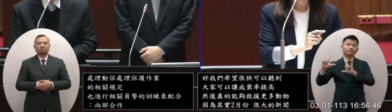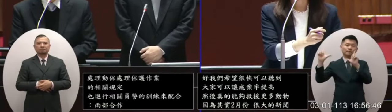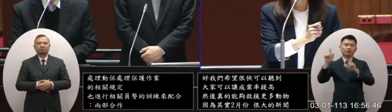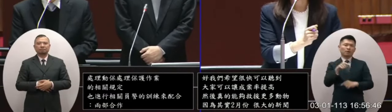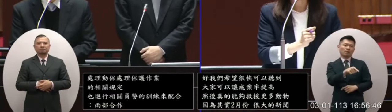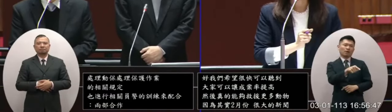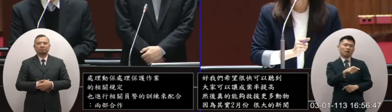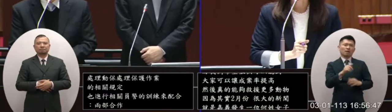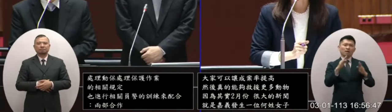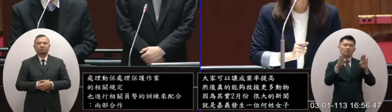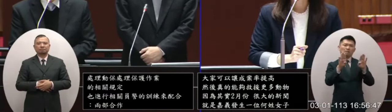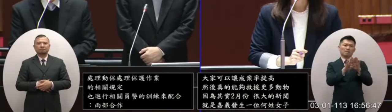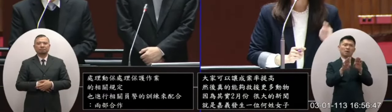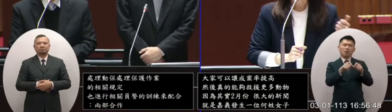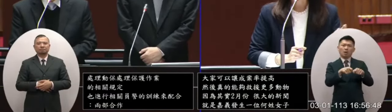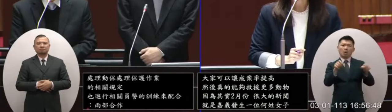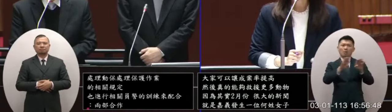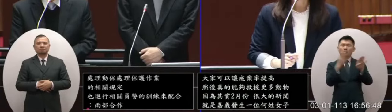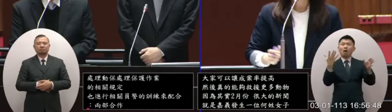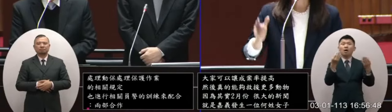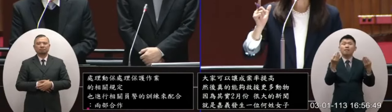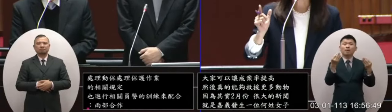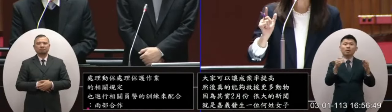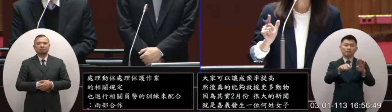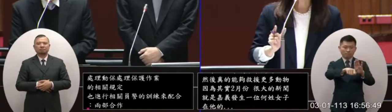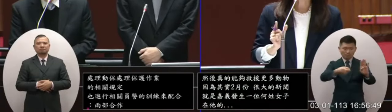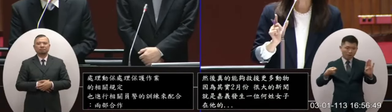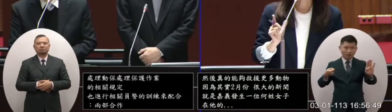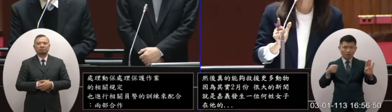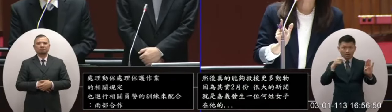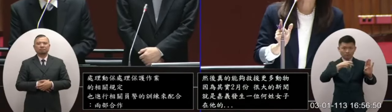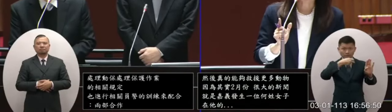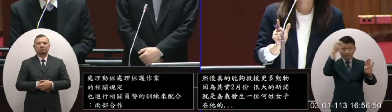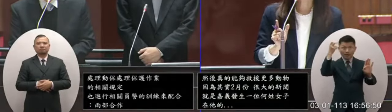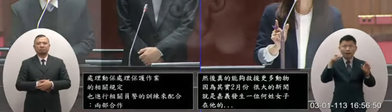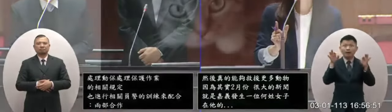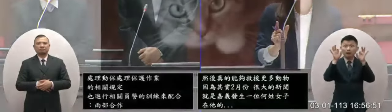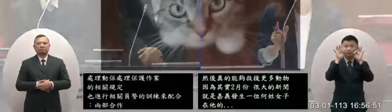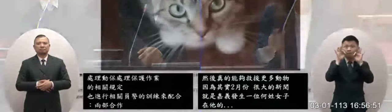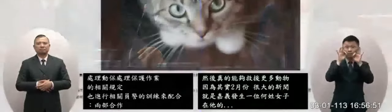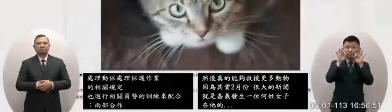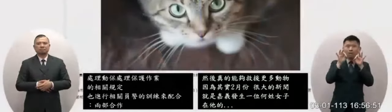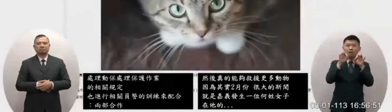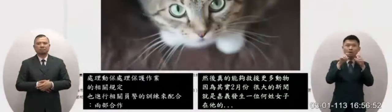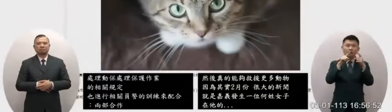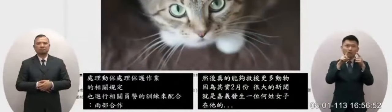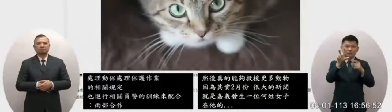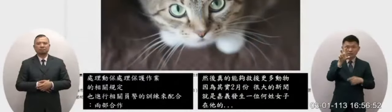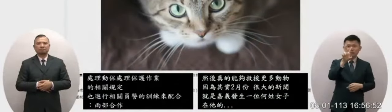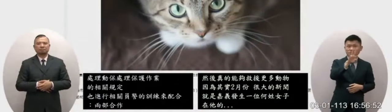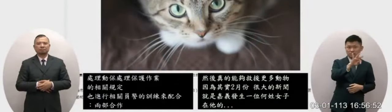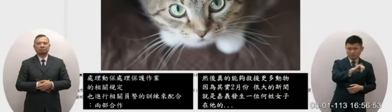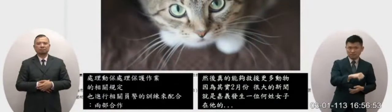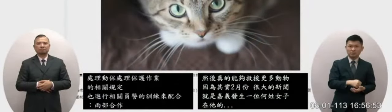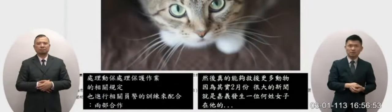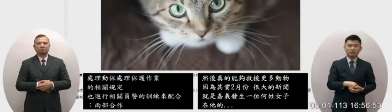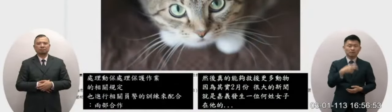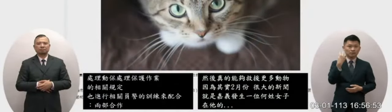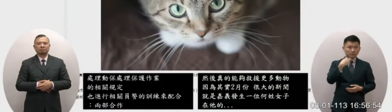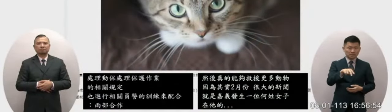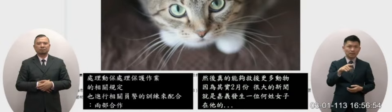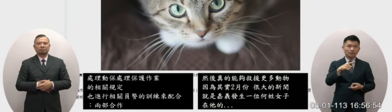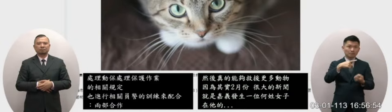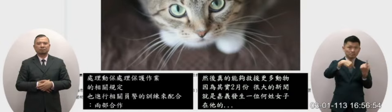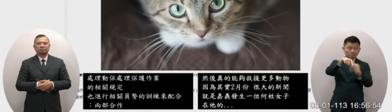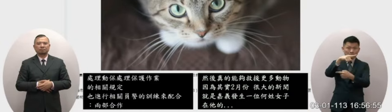为什么这个门很久没开了，打开之后发现有70几只的毛孩子，然后再来又辗转透